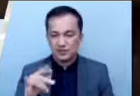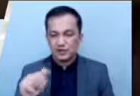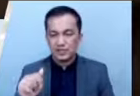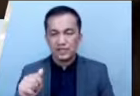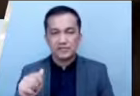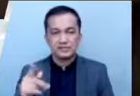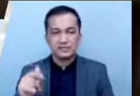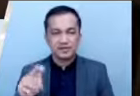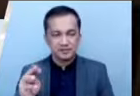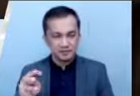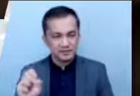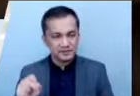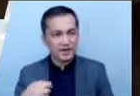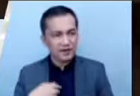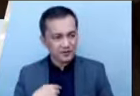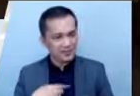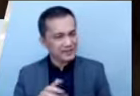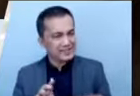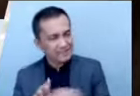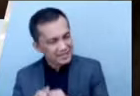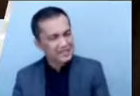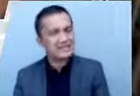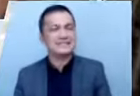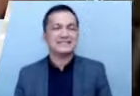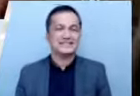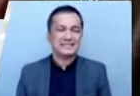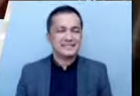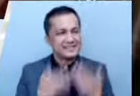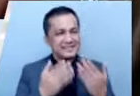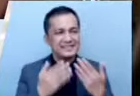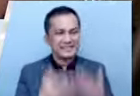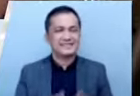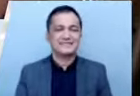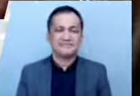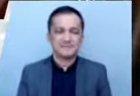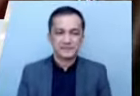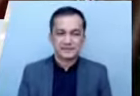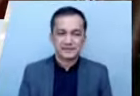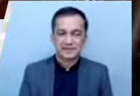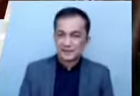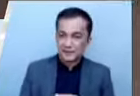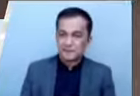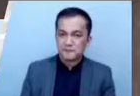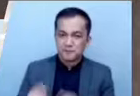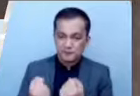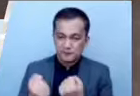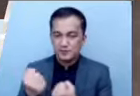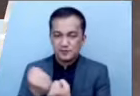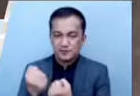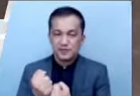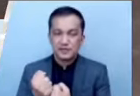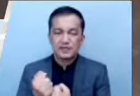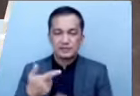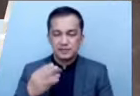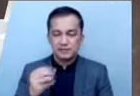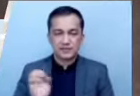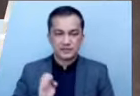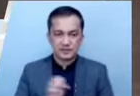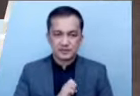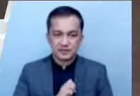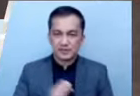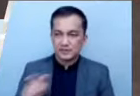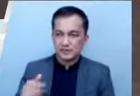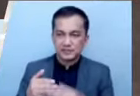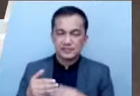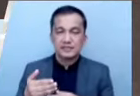pala makakasali. Maraming salamat. Present at full support din ng GMA executives sa pangunan ni na GMA Network